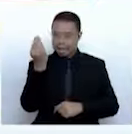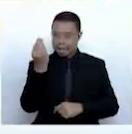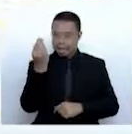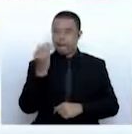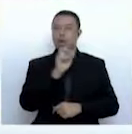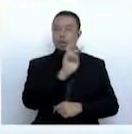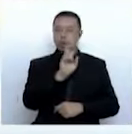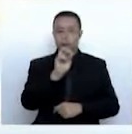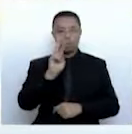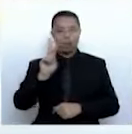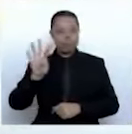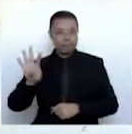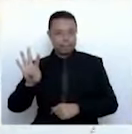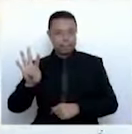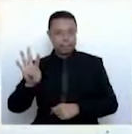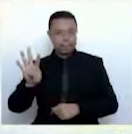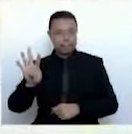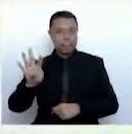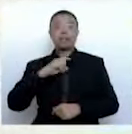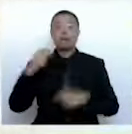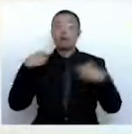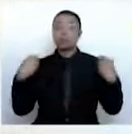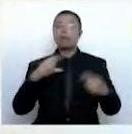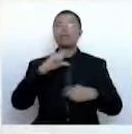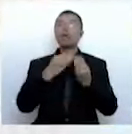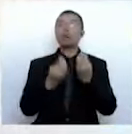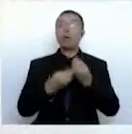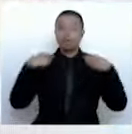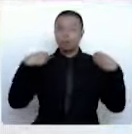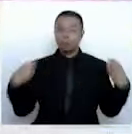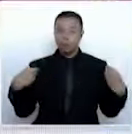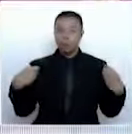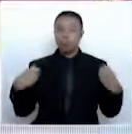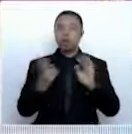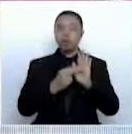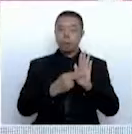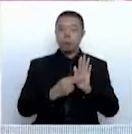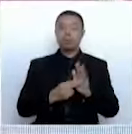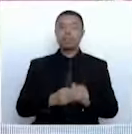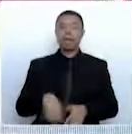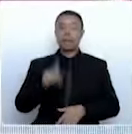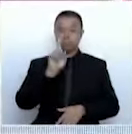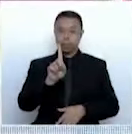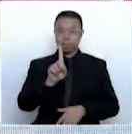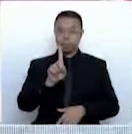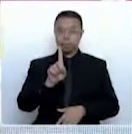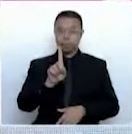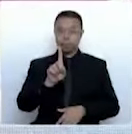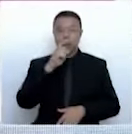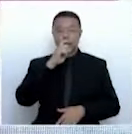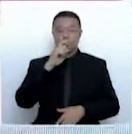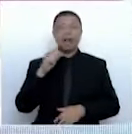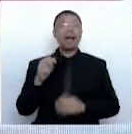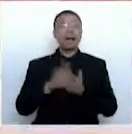Jakarta 2024. Calon gubernur dan calon wakil gubernur nomor urut 1. Bapak